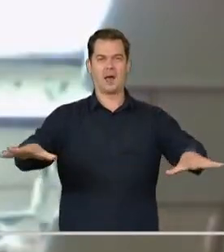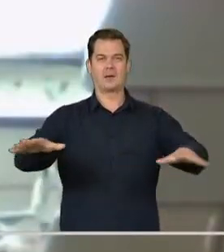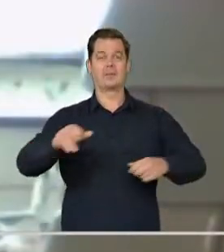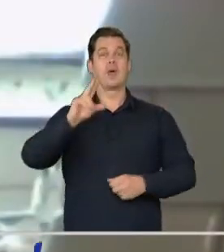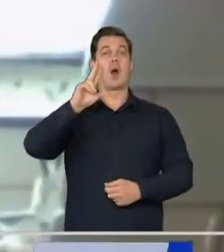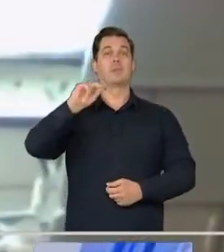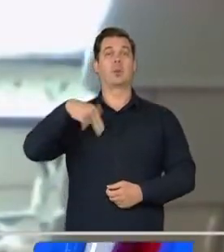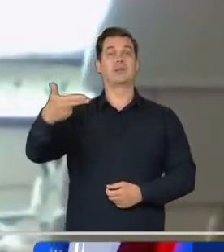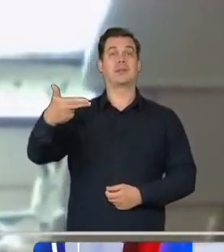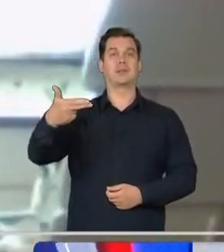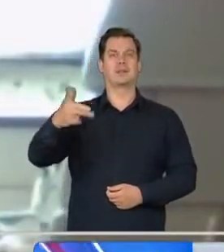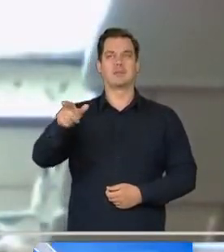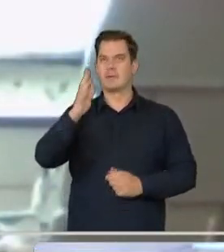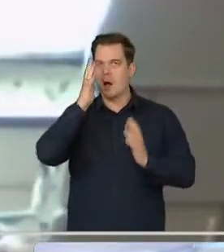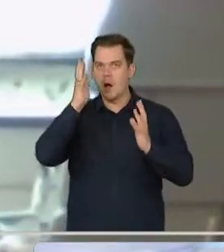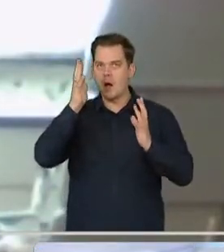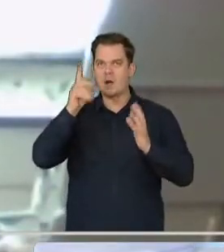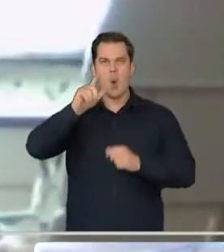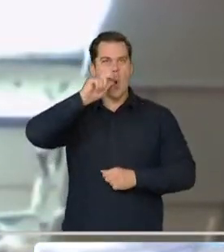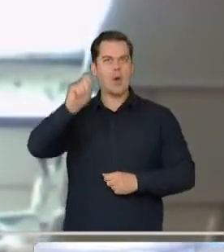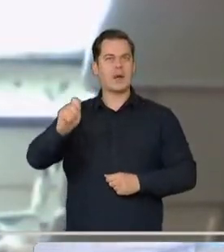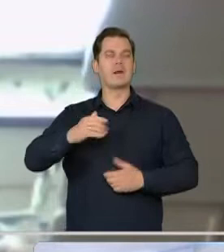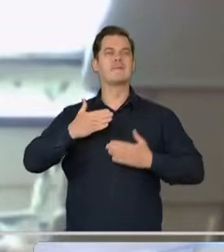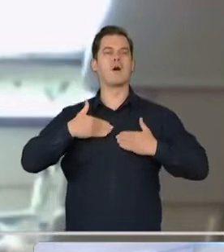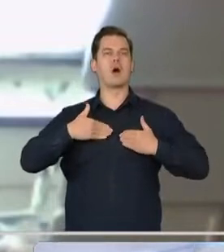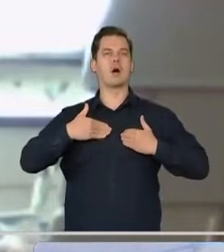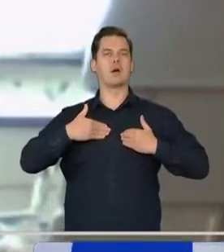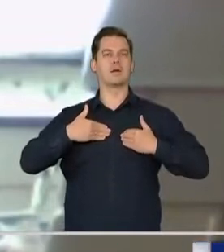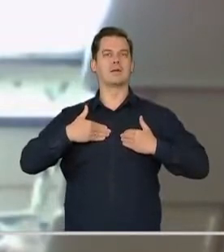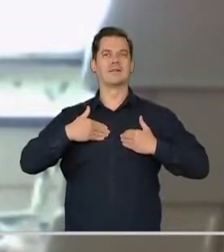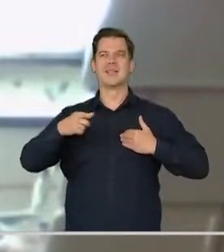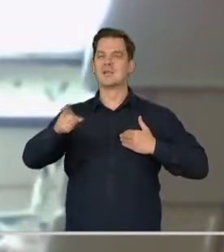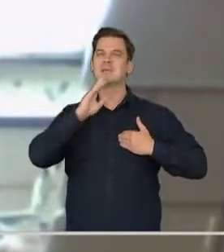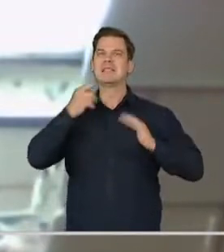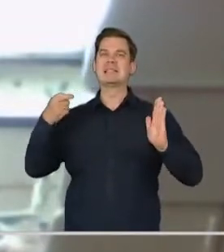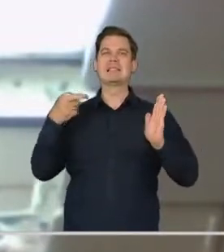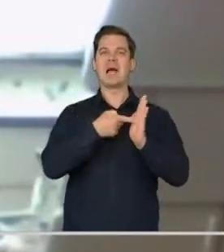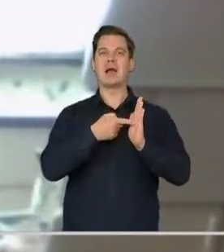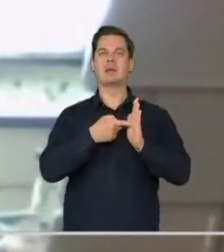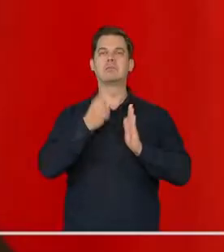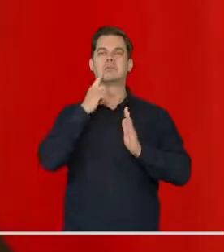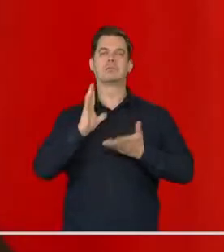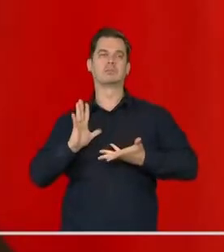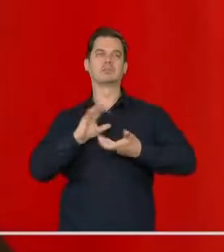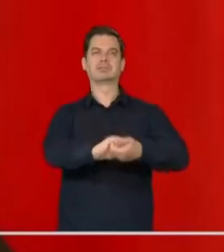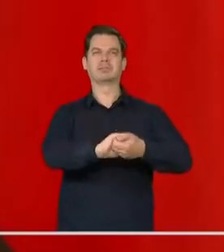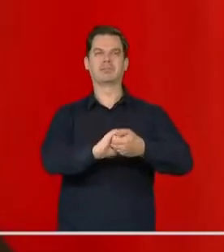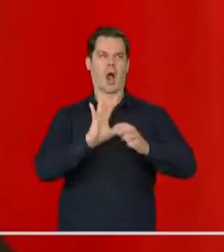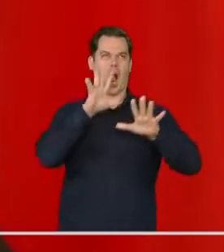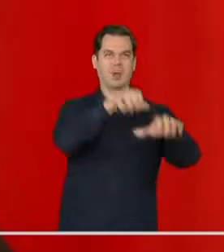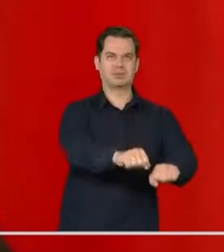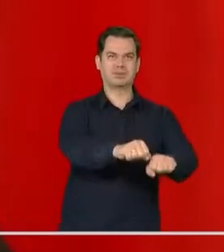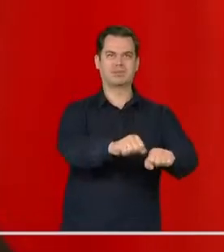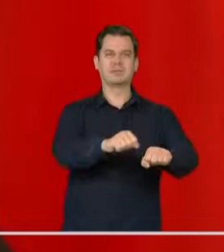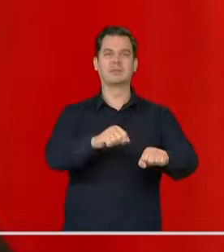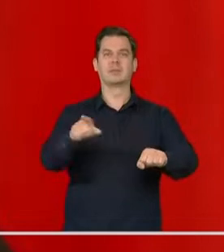ma swego rodzaju fobię na punkcie Ukrainy. Znaczy, on sobie chyba postawił za cel przyłączenie Ukrainy, czy powrót